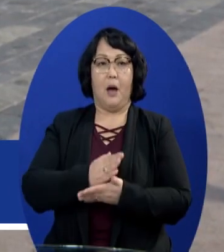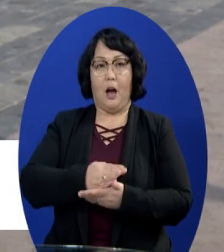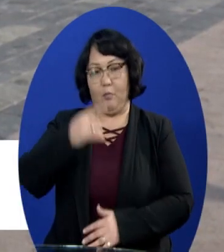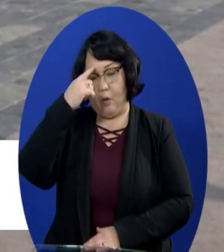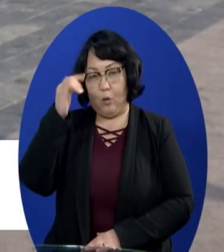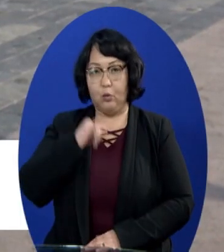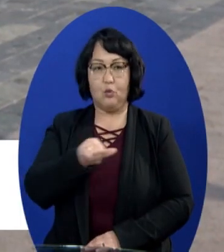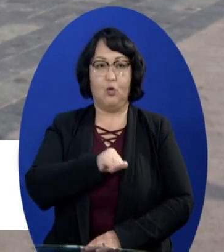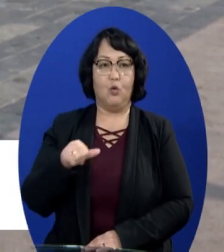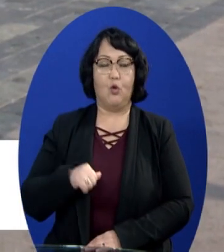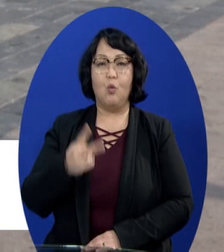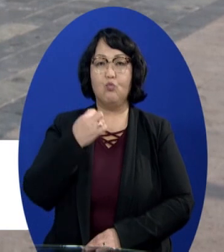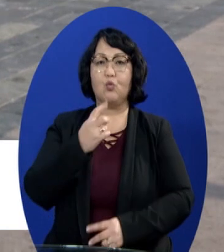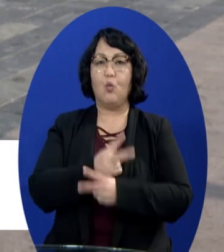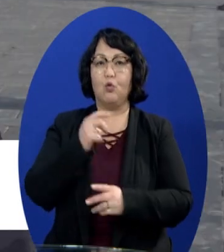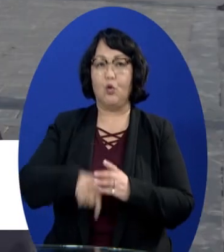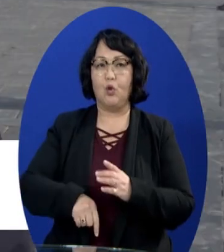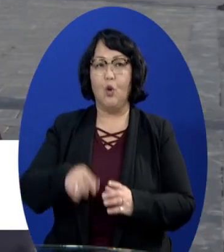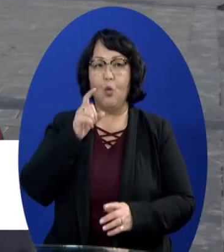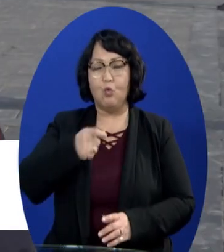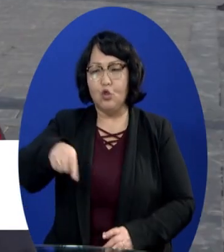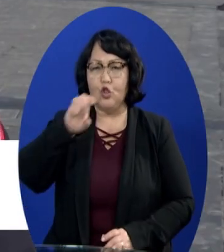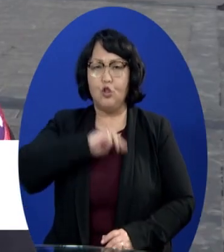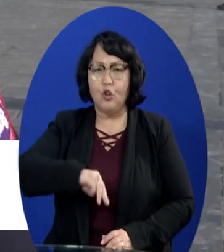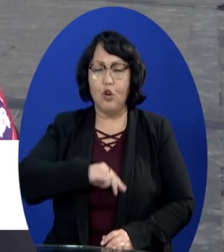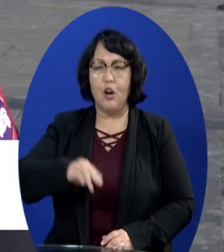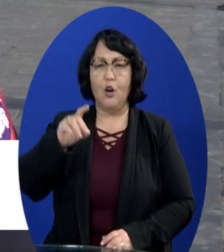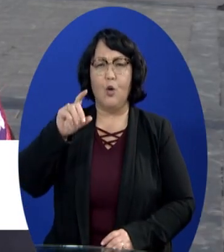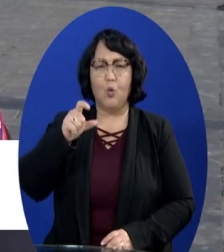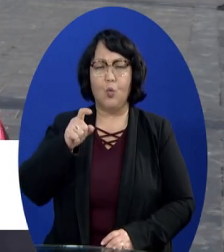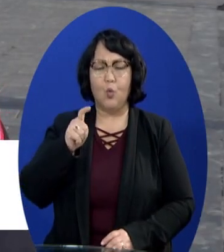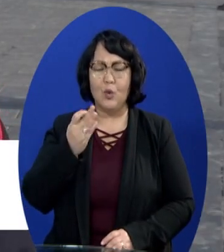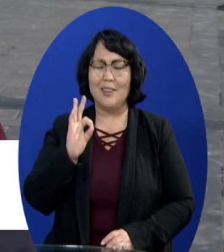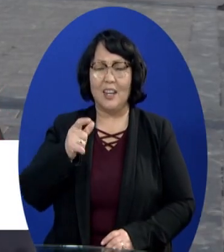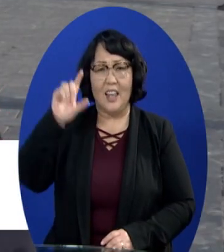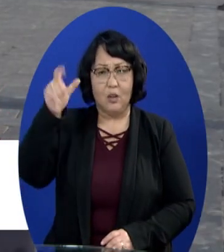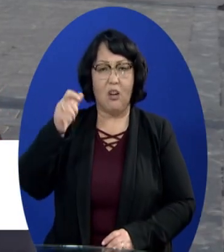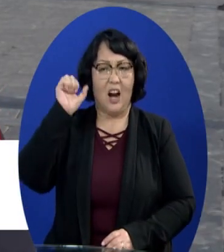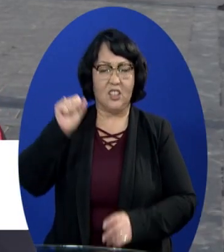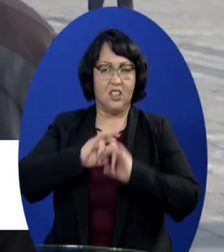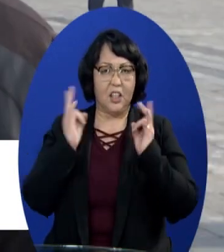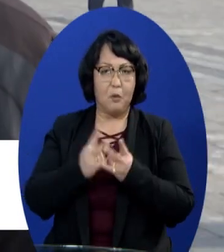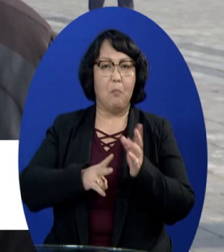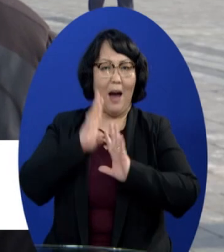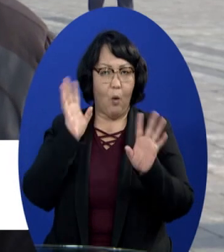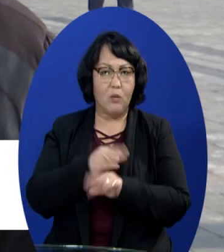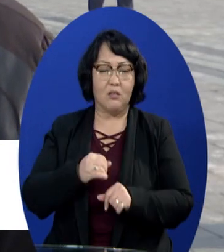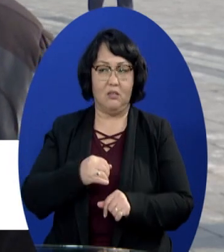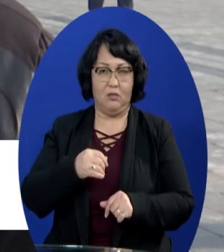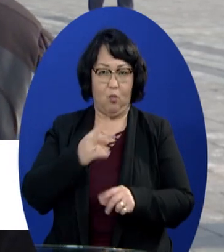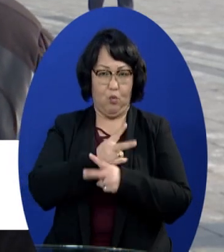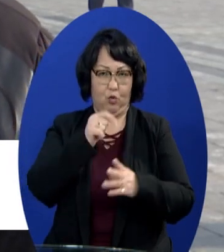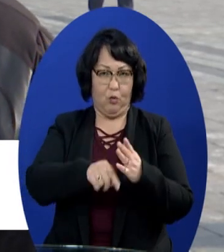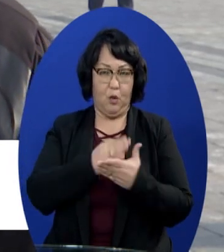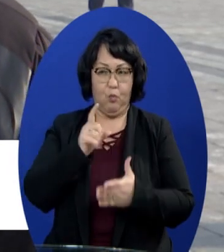улс бол өөрөө үндсэн хуулиндаа хүнлэг эндрэнгүй ардчилсан нийгмийг байгуулна гэдээ ингээд бид нар заачсан байгаа. Монгол хүн амьд явах эрхтэй. Хүний эрхийг